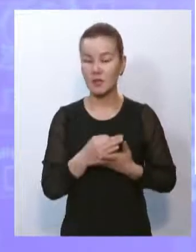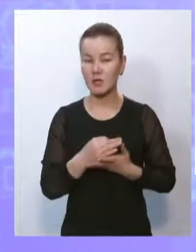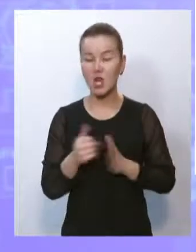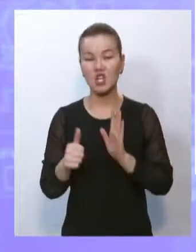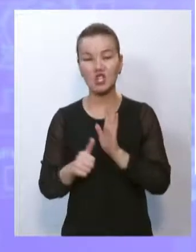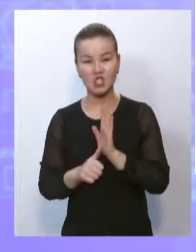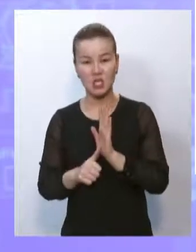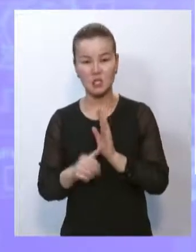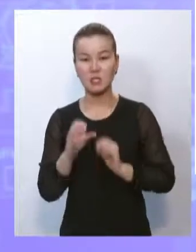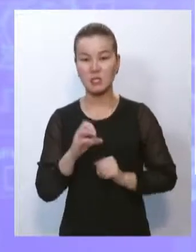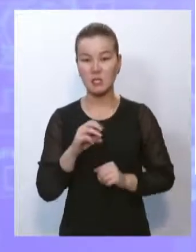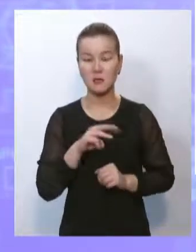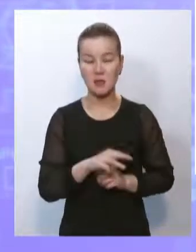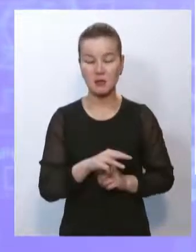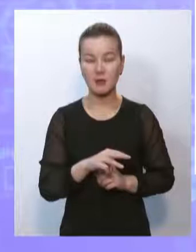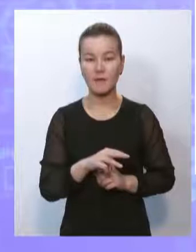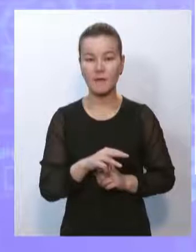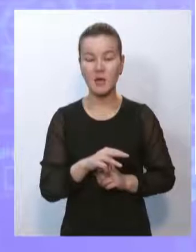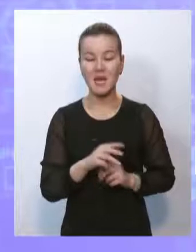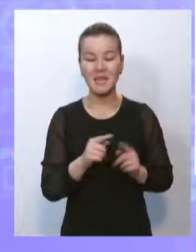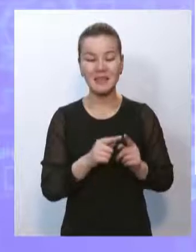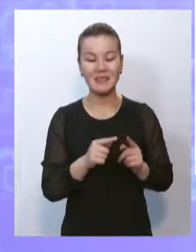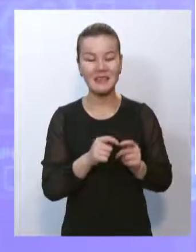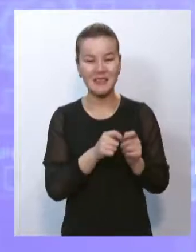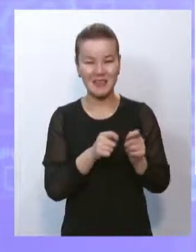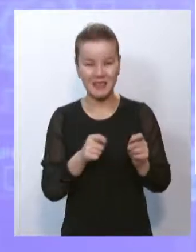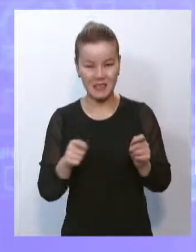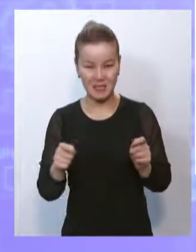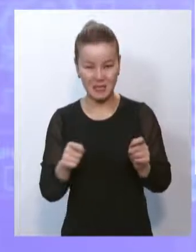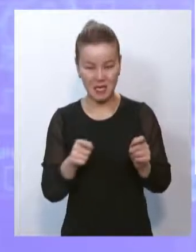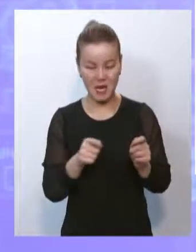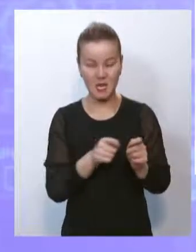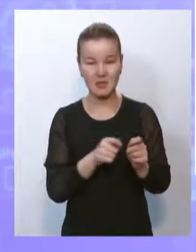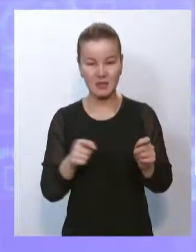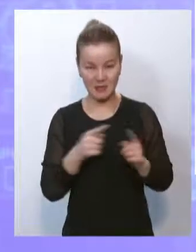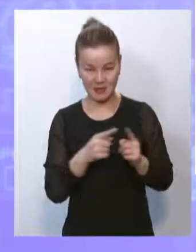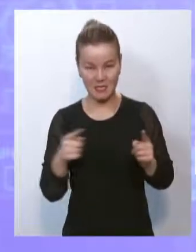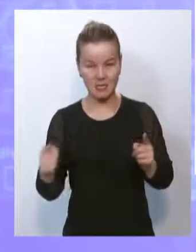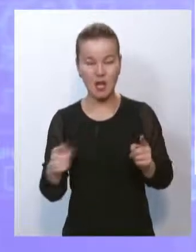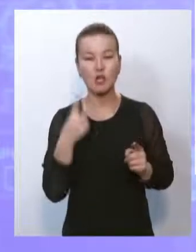6 сантиметров длина 2 отрезка